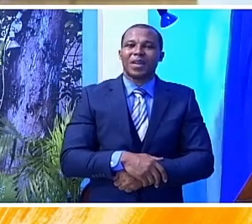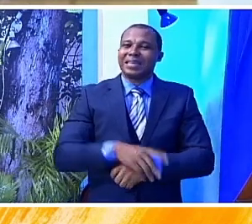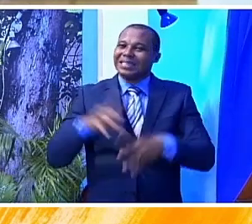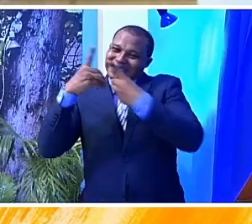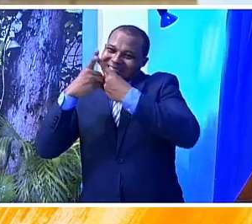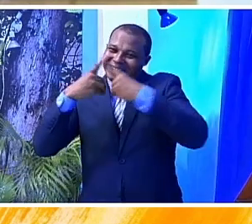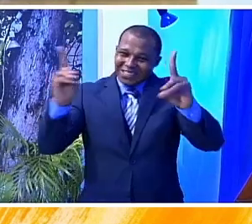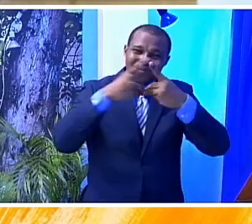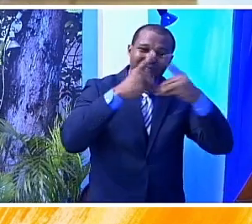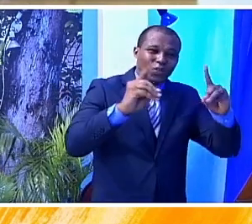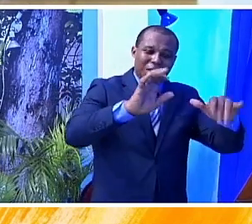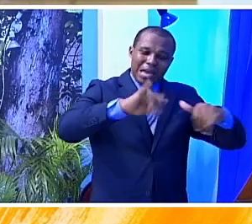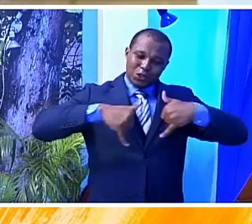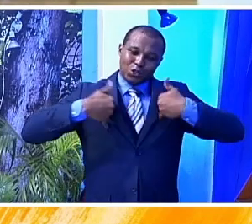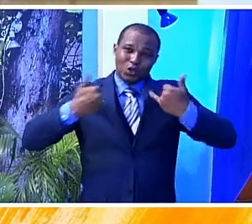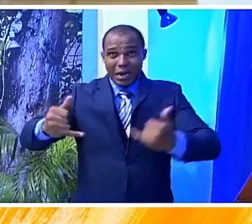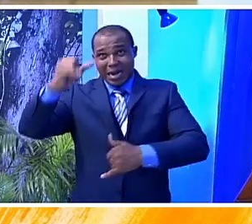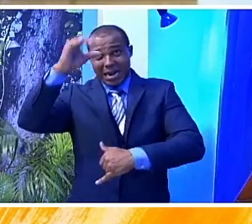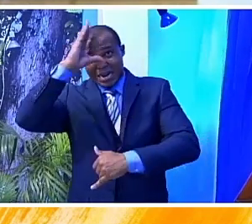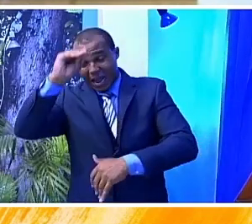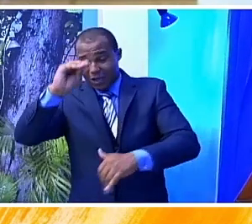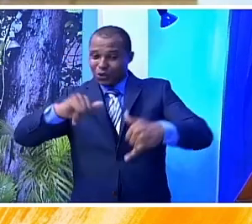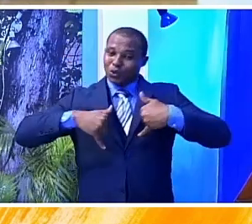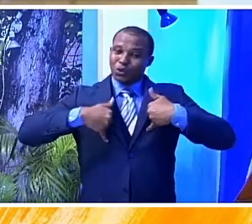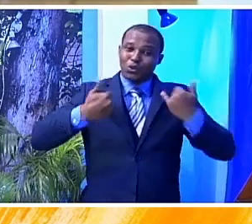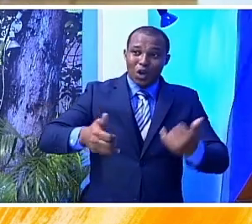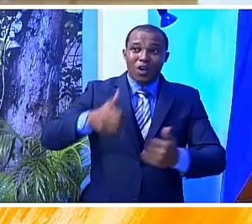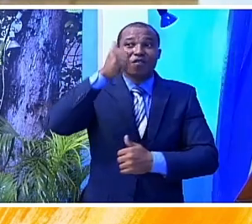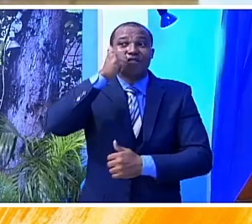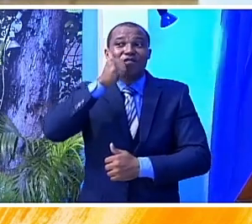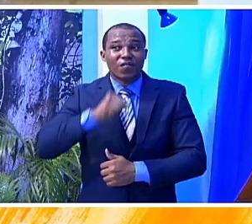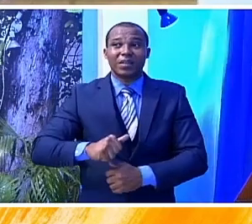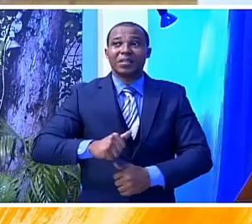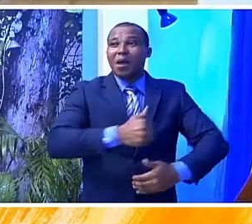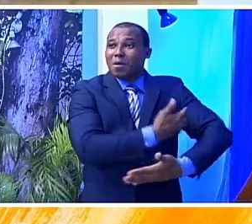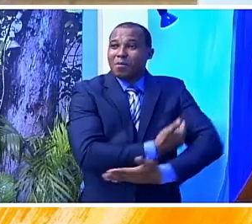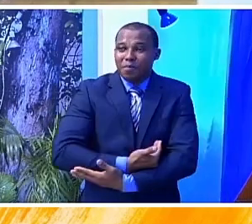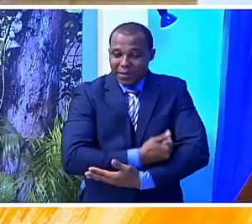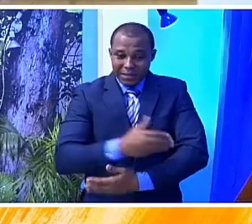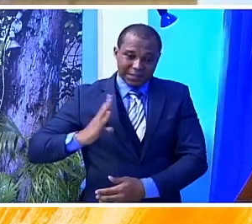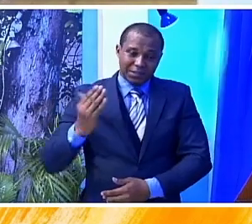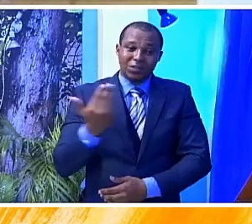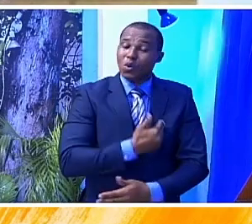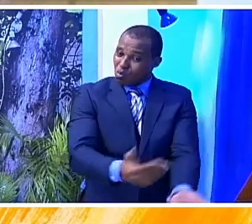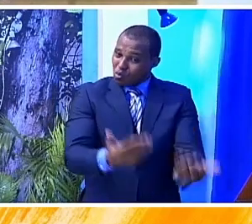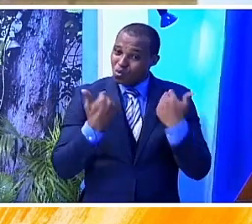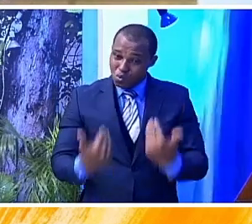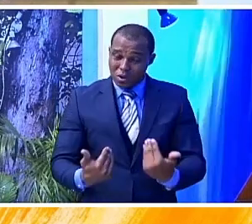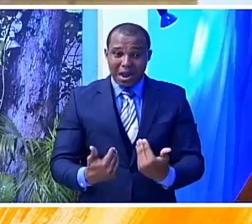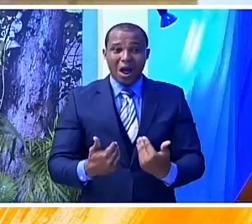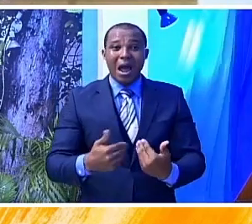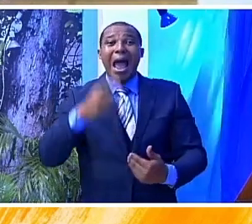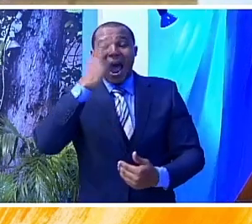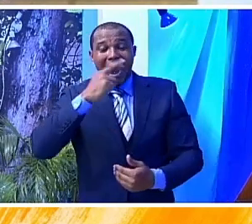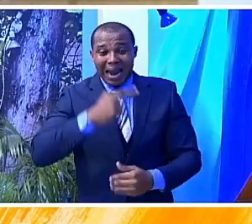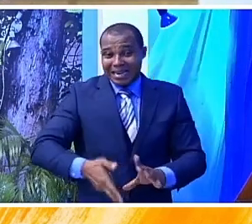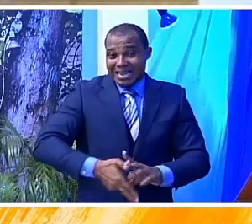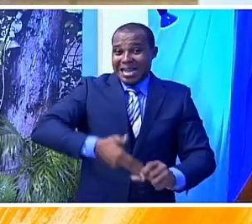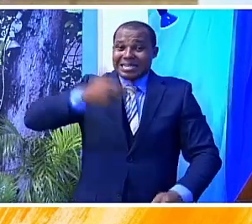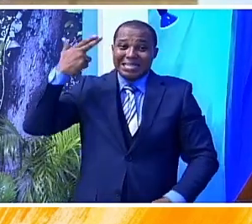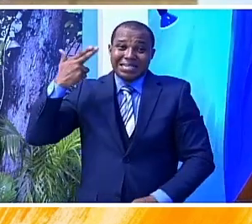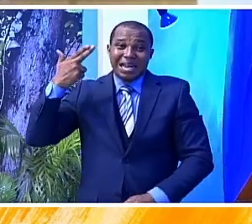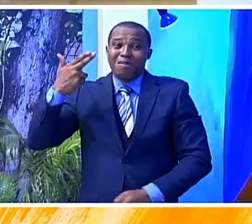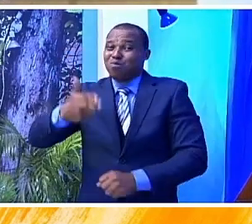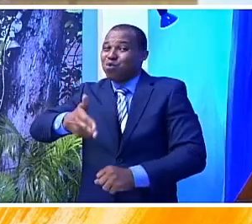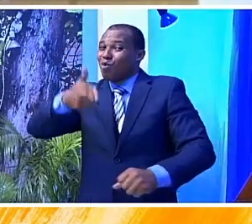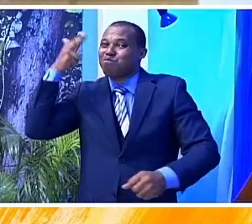jeune fille qui c'est petite nous et puis qu'on y a ses amis yo gagne pour yo touyer nous. Et n'oubliez